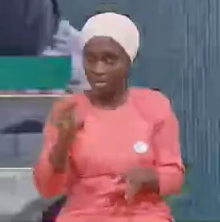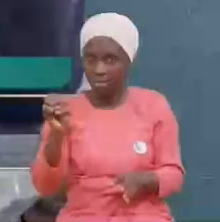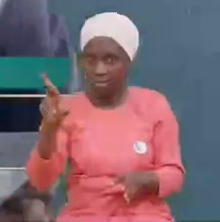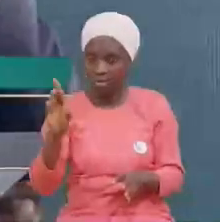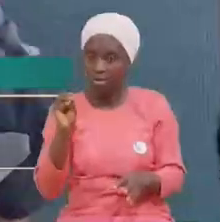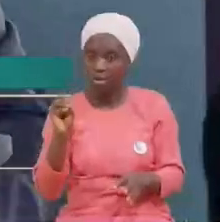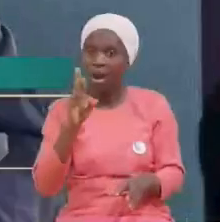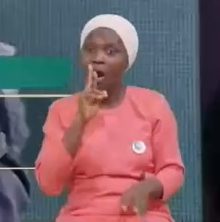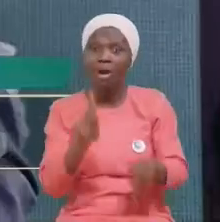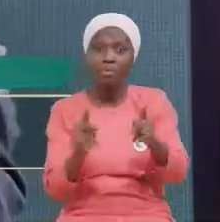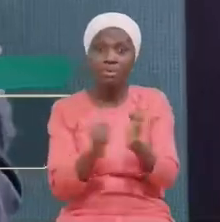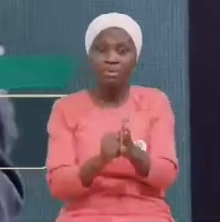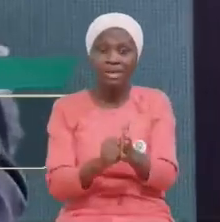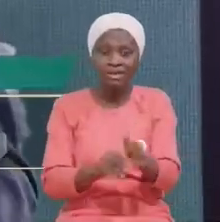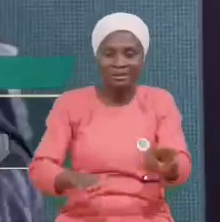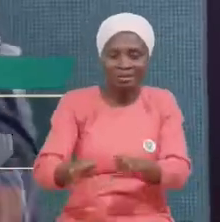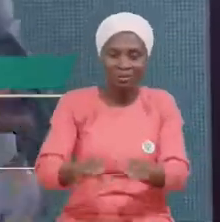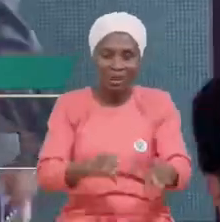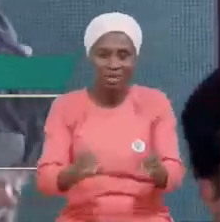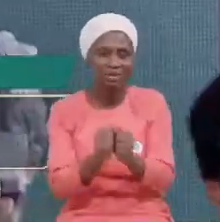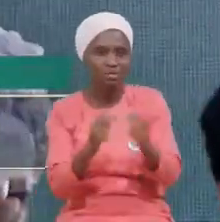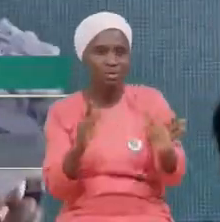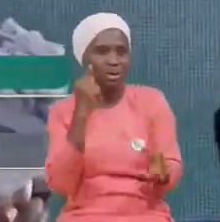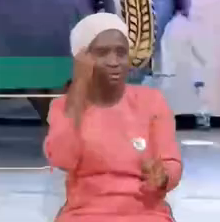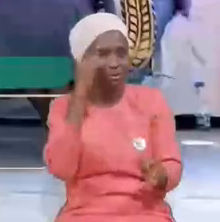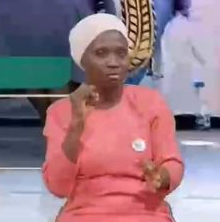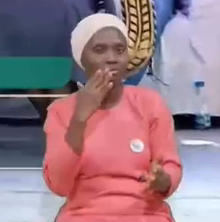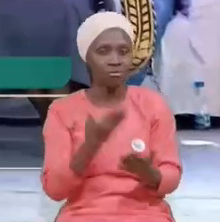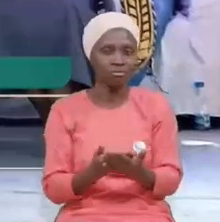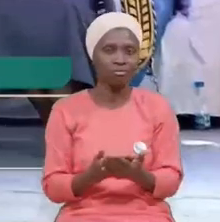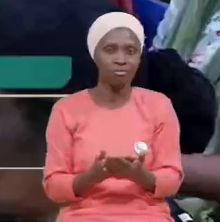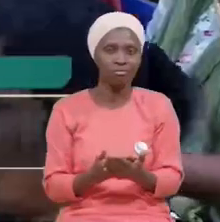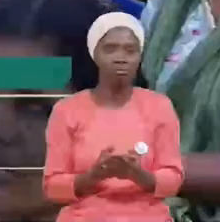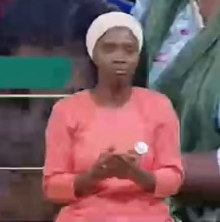Les zéros sont ceux-là qui agissent sans réagir, sans réfléchir.